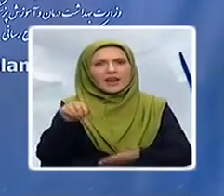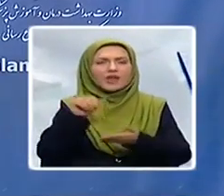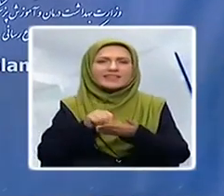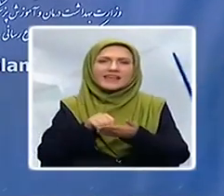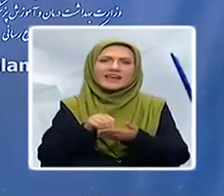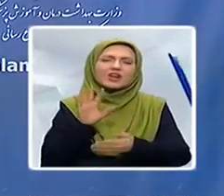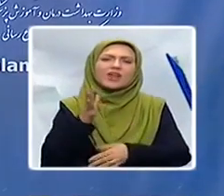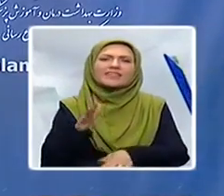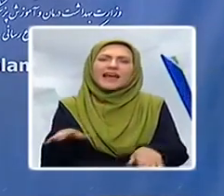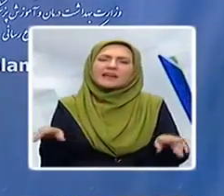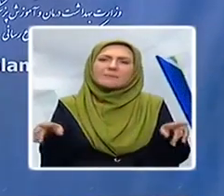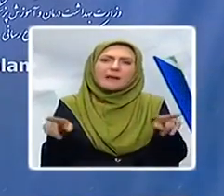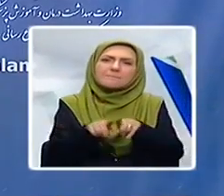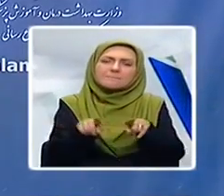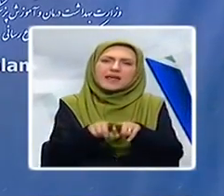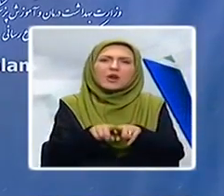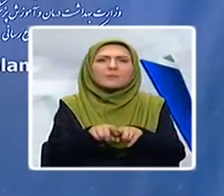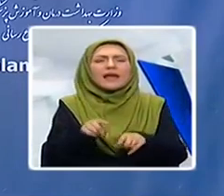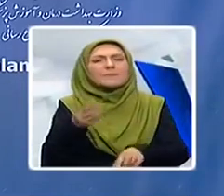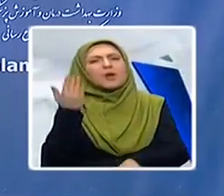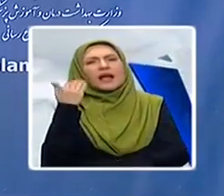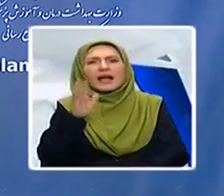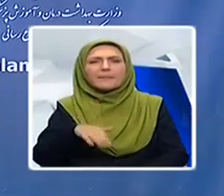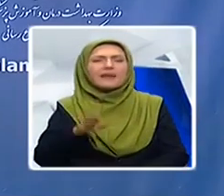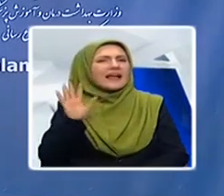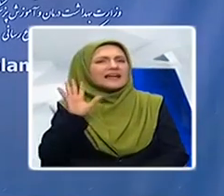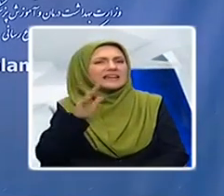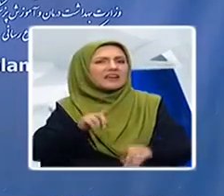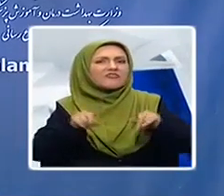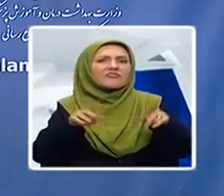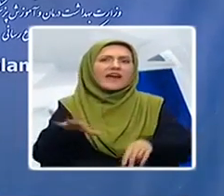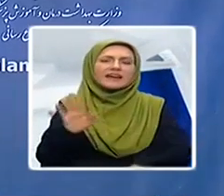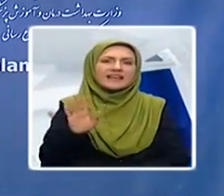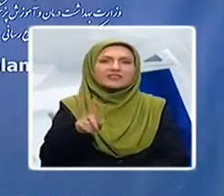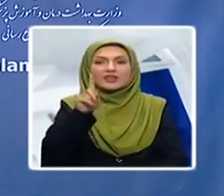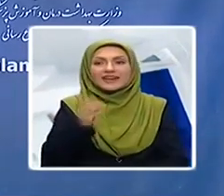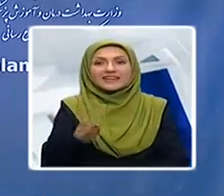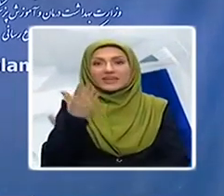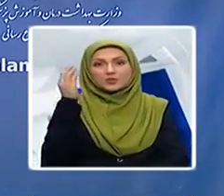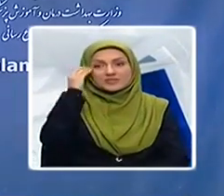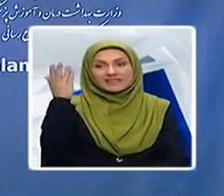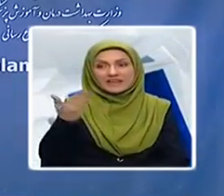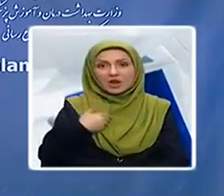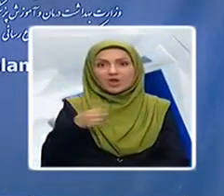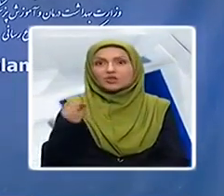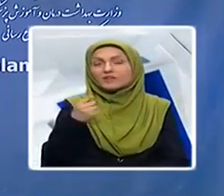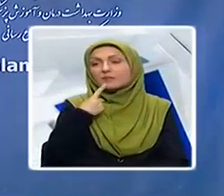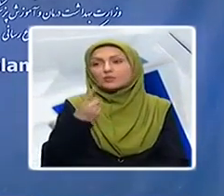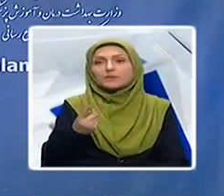متناسب با جمعیت هست. امیدواریم که این روند ادامه داشته باشه. البته ما با یک روز و داده های یک روز نمیتونیم قضاوت کنیم،